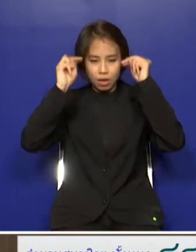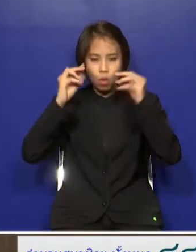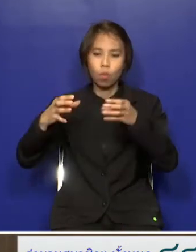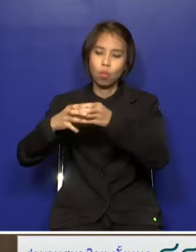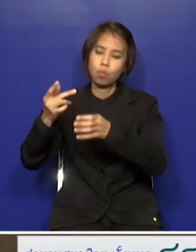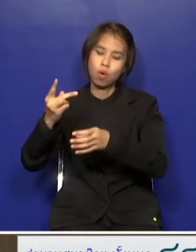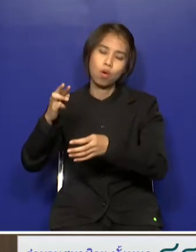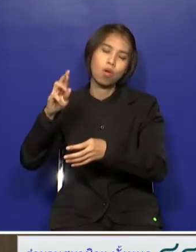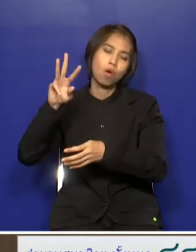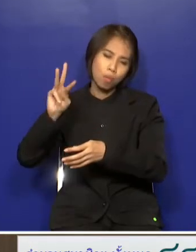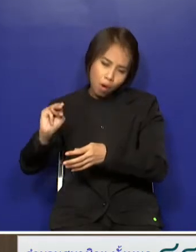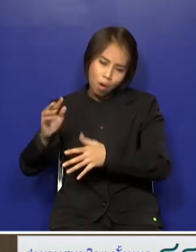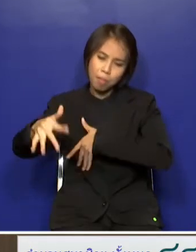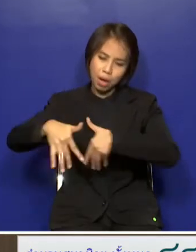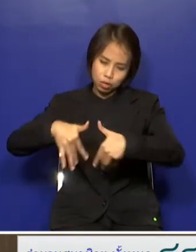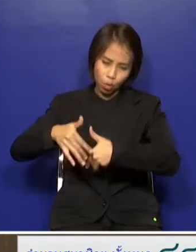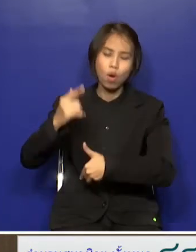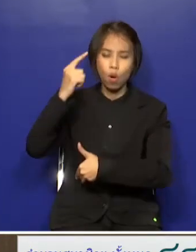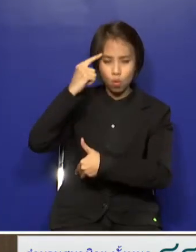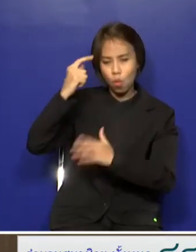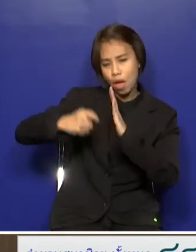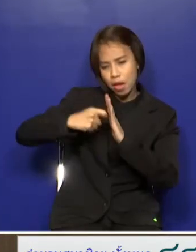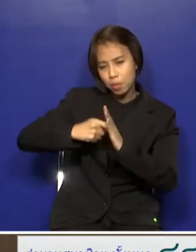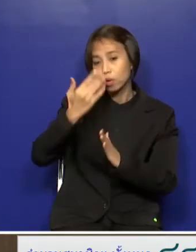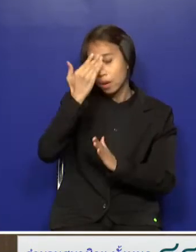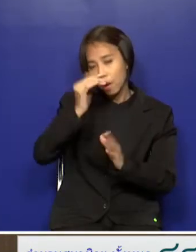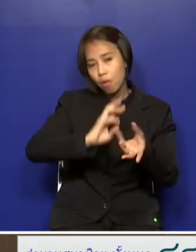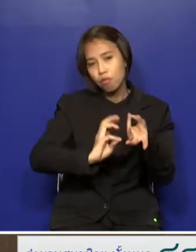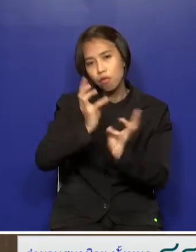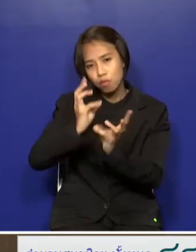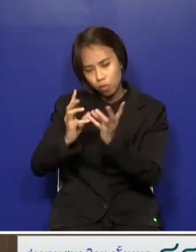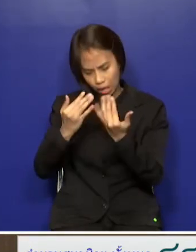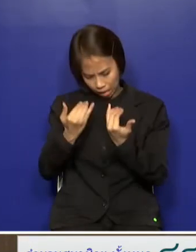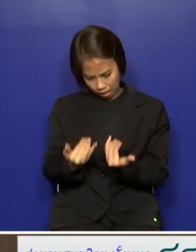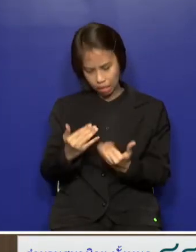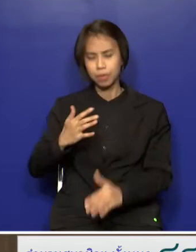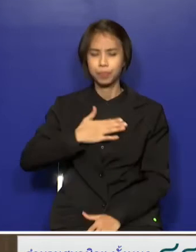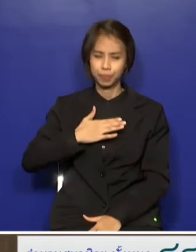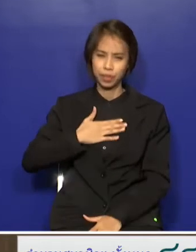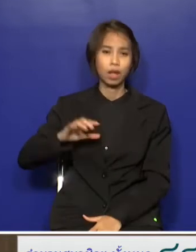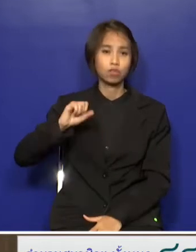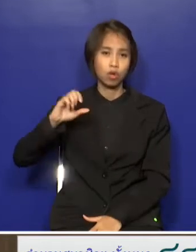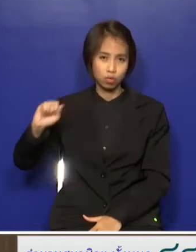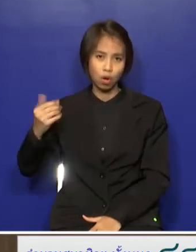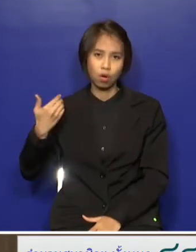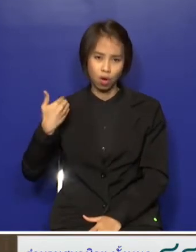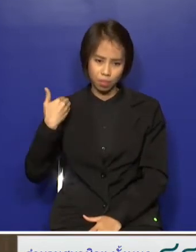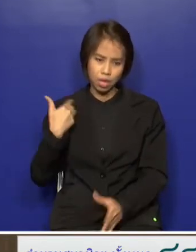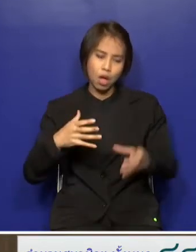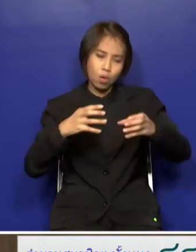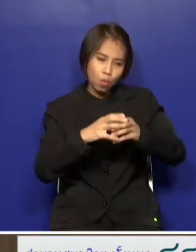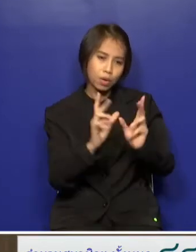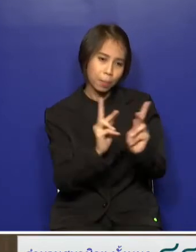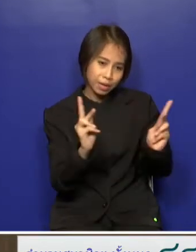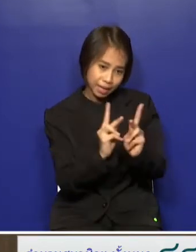ทศเนี่ยทราบกันหมดแล้วนะคะว่าสาเหตุมันเกิดจากอะไรนะคะรวมถึงสภาผู้แทนก็เคยทําหนังสือตั้งกรรมธิการแล้วก็ทำรายง